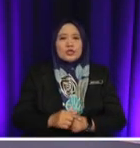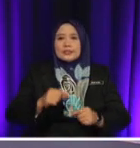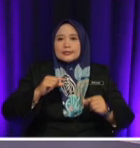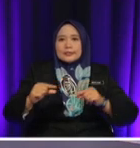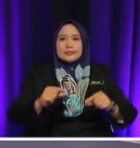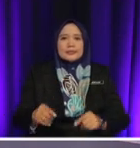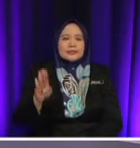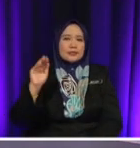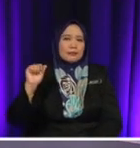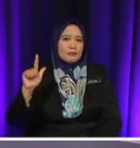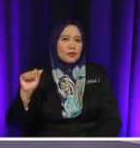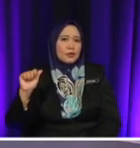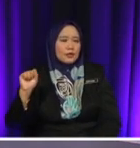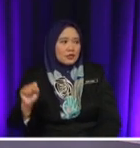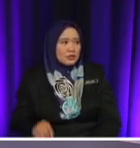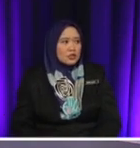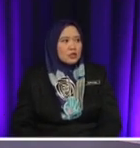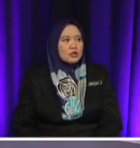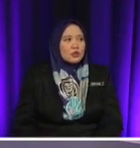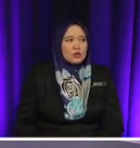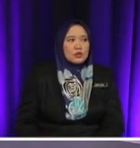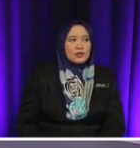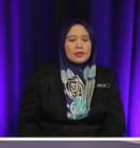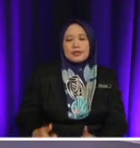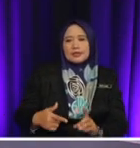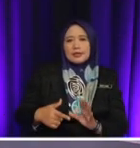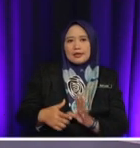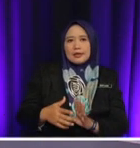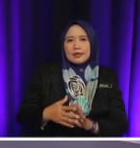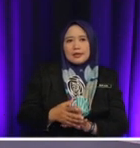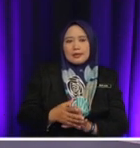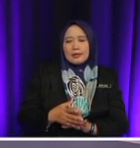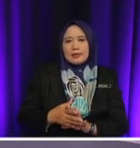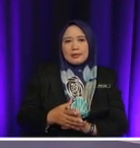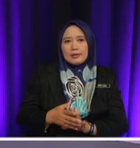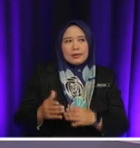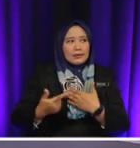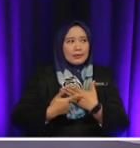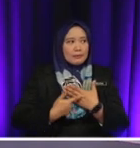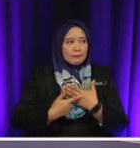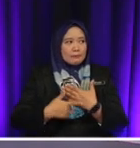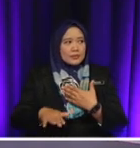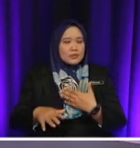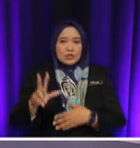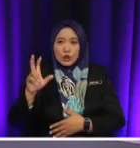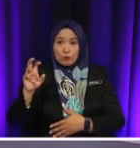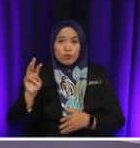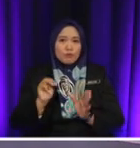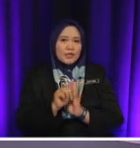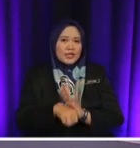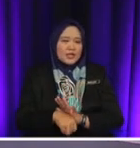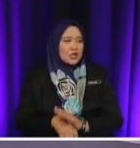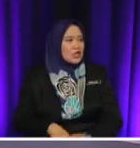hirisan selepas 30 minit Oke daripada graf okey daripada